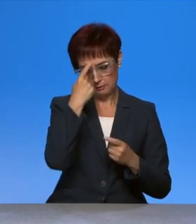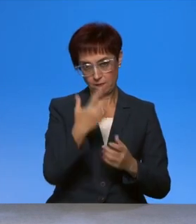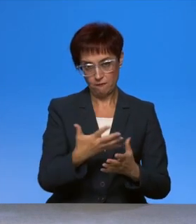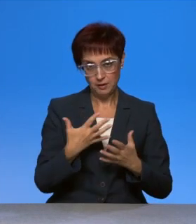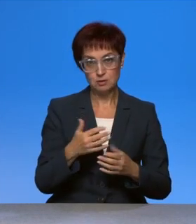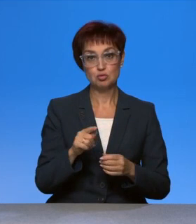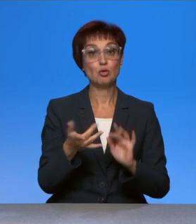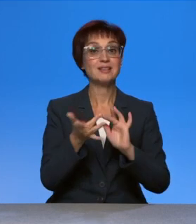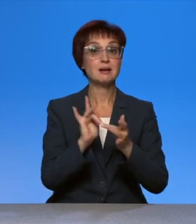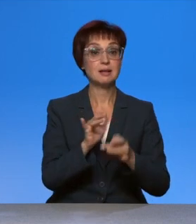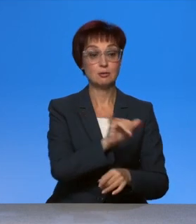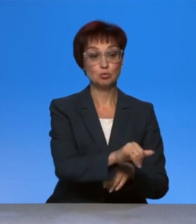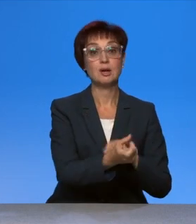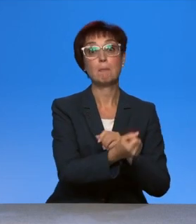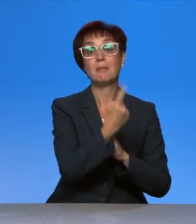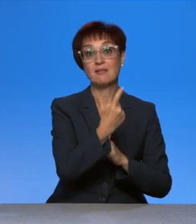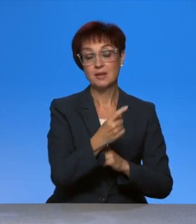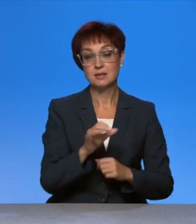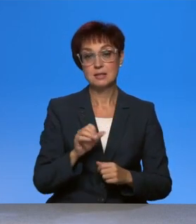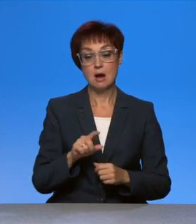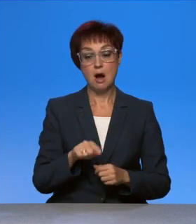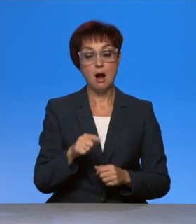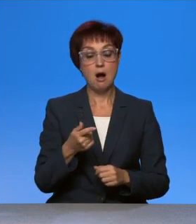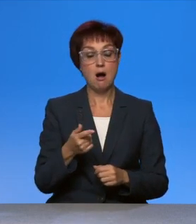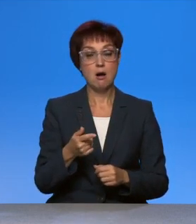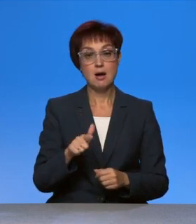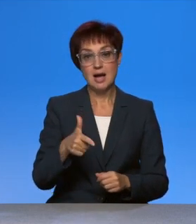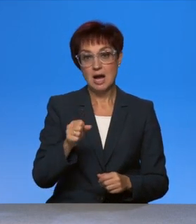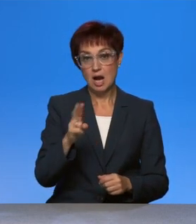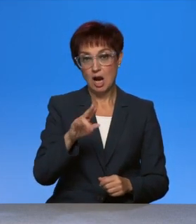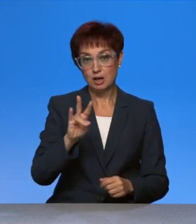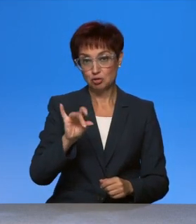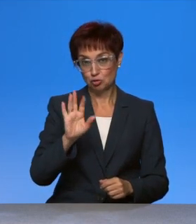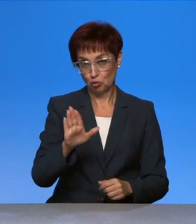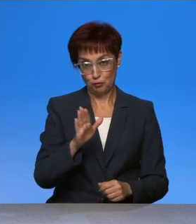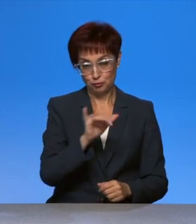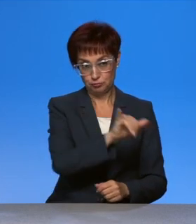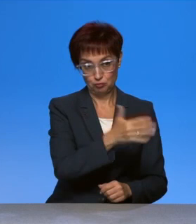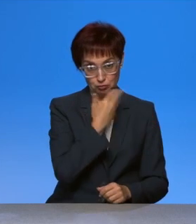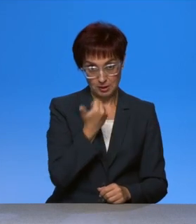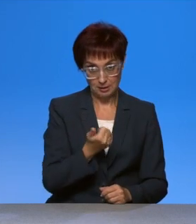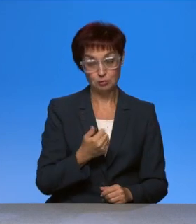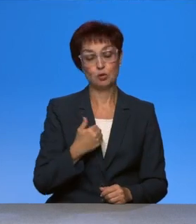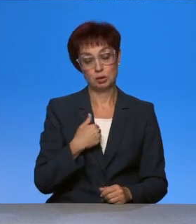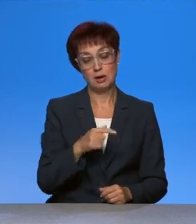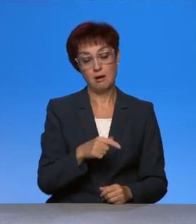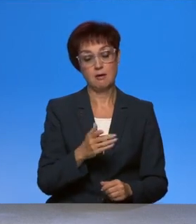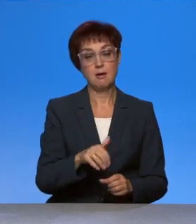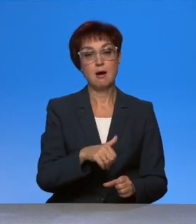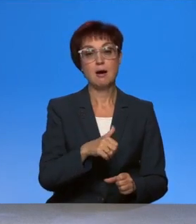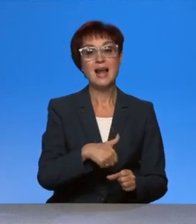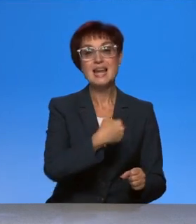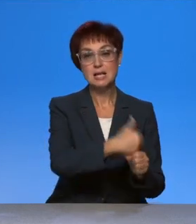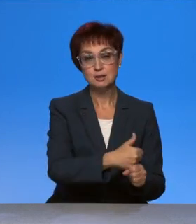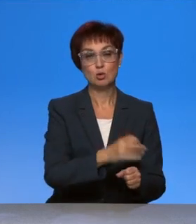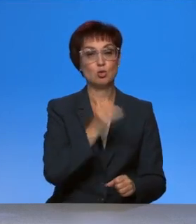связаться. И поэтому каждому из лидеров клана и старейшин я выдал по телефону, и теперь мы с ними на связи. Очень сильно их жизнь, вот я просто хочу узнать, да,